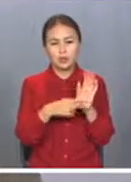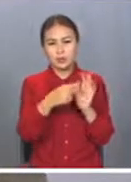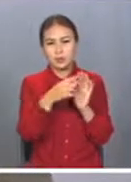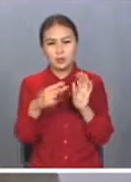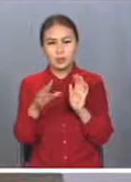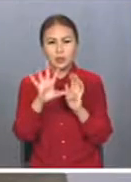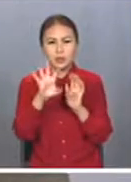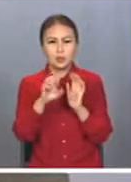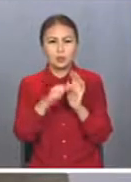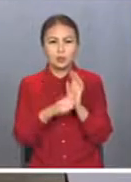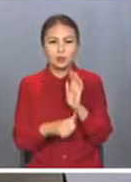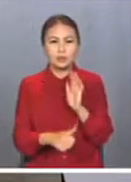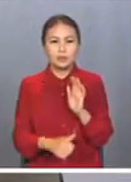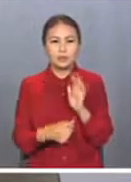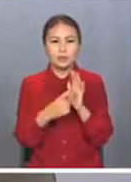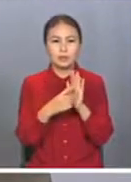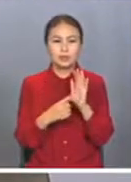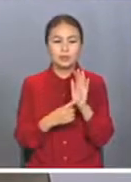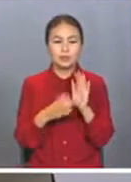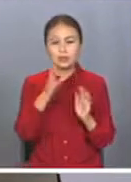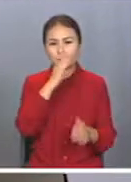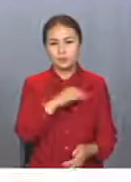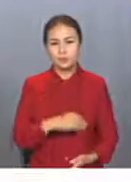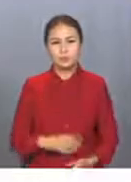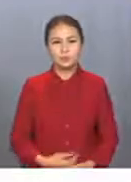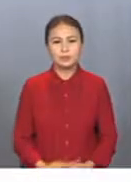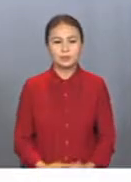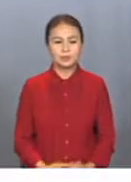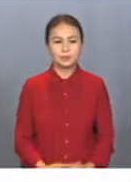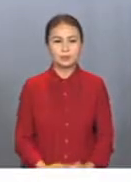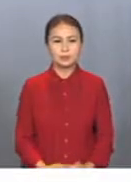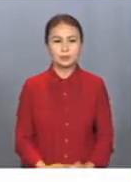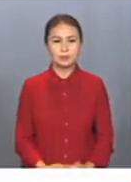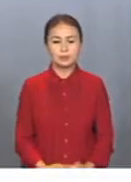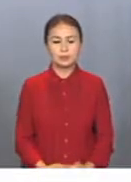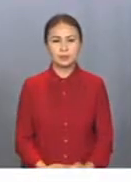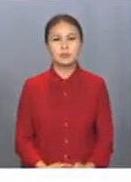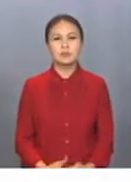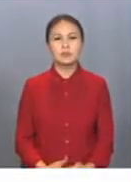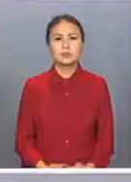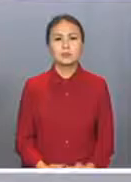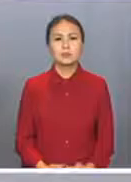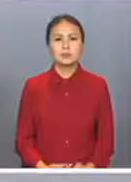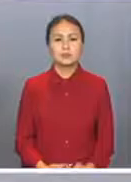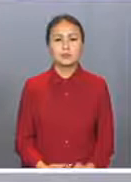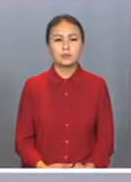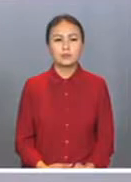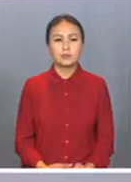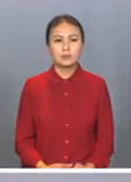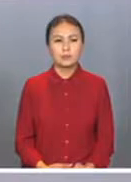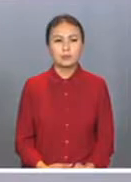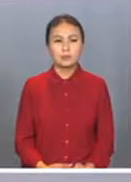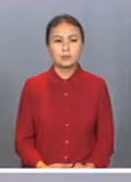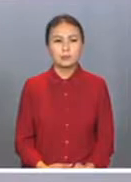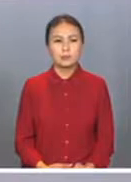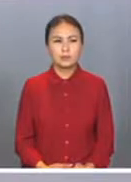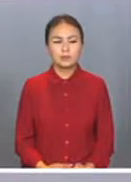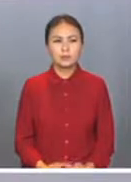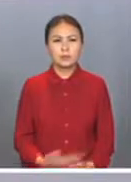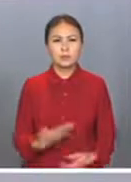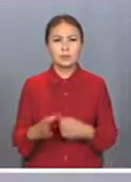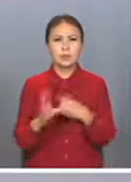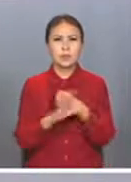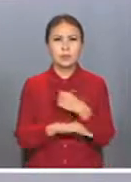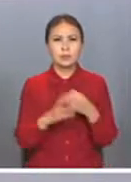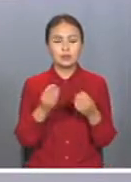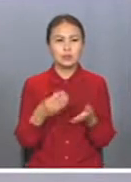70 сандарының ең кіші ортақ еселігі 560-қа тең. Ал енді сабақ соңында мен сіздерге